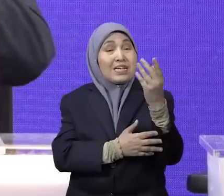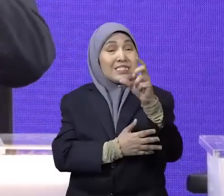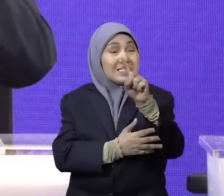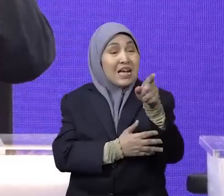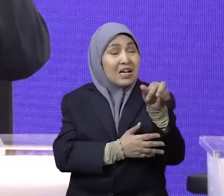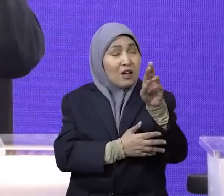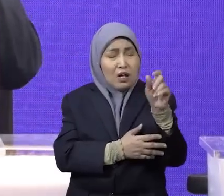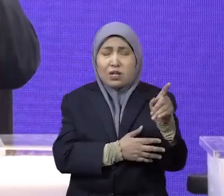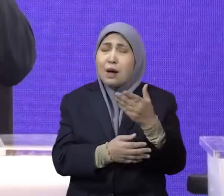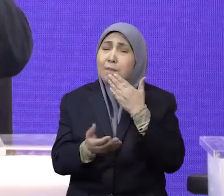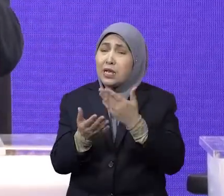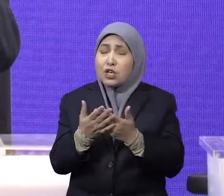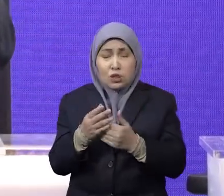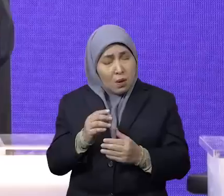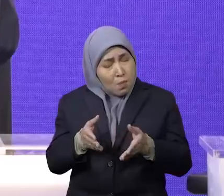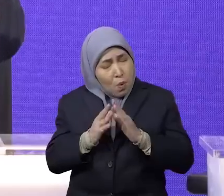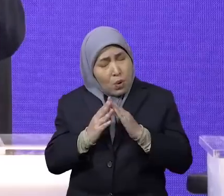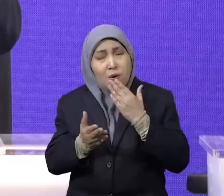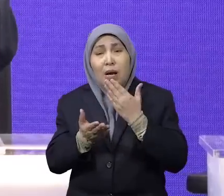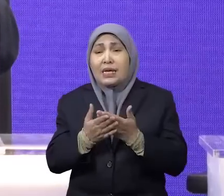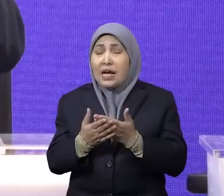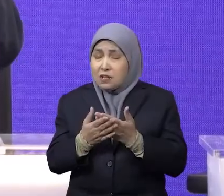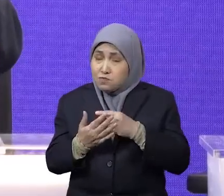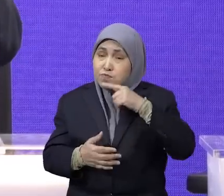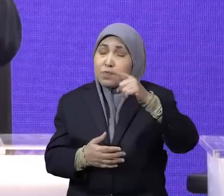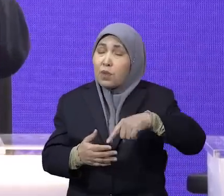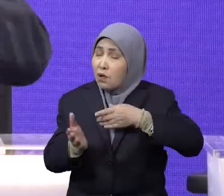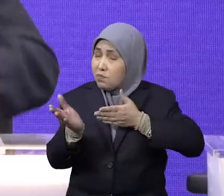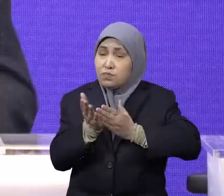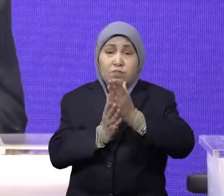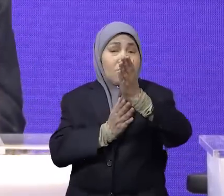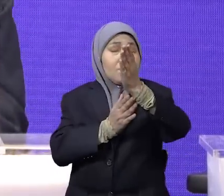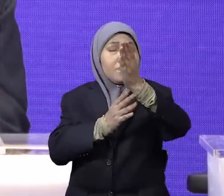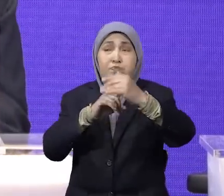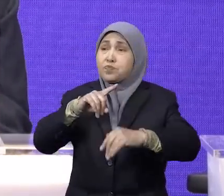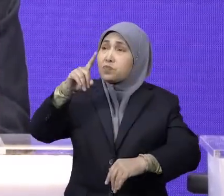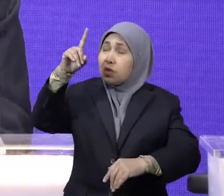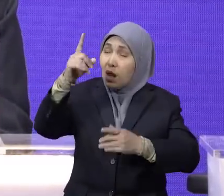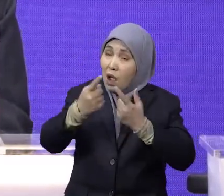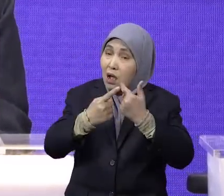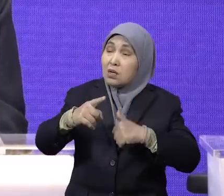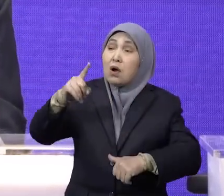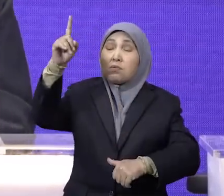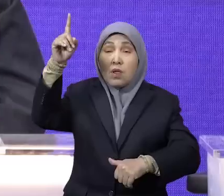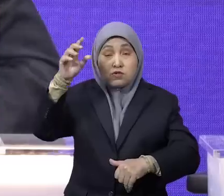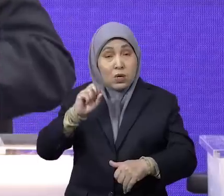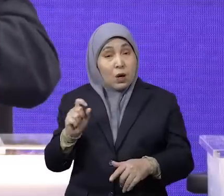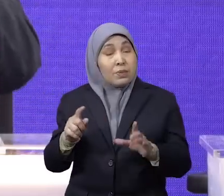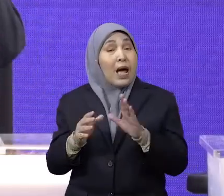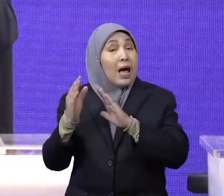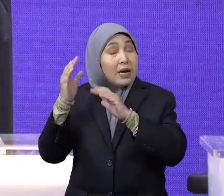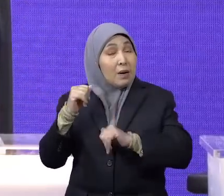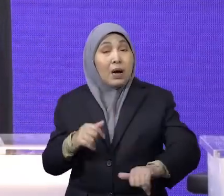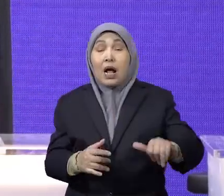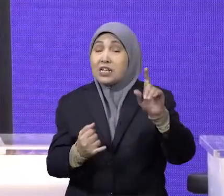Yang baik ini kita sandarkan. Mohon kebaikan ini disebutkan direct daripada Allah Subhanahu Wa Ta'ala mudah-mudahan. Dan akhirnya